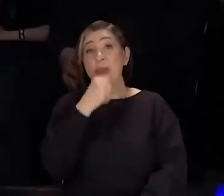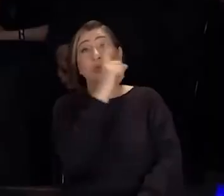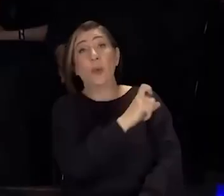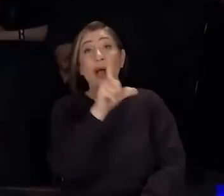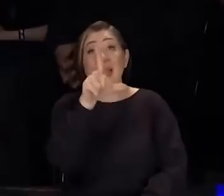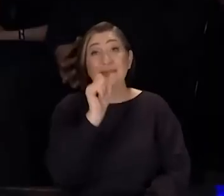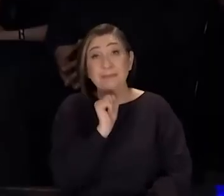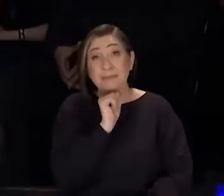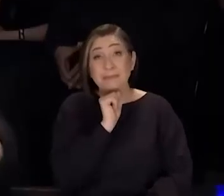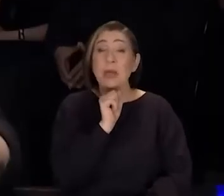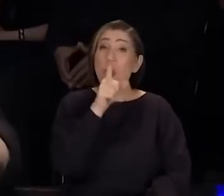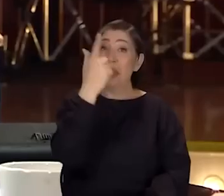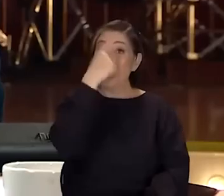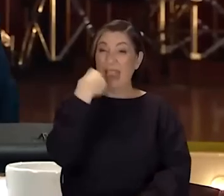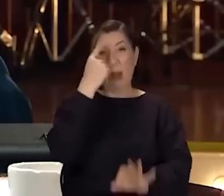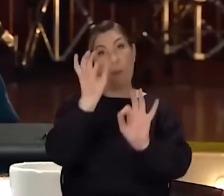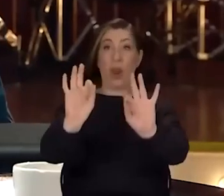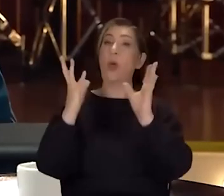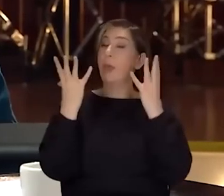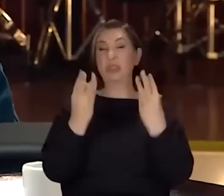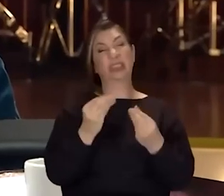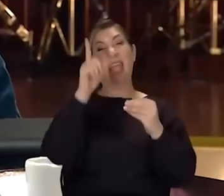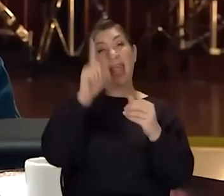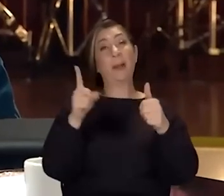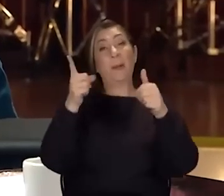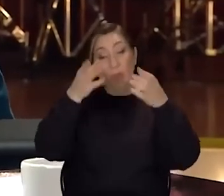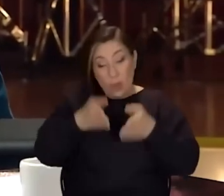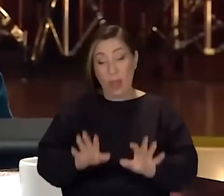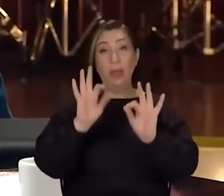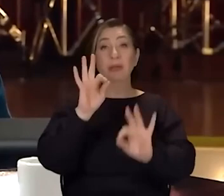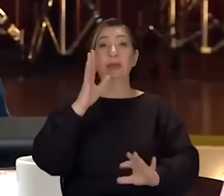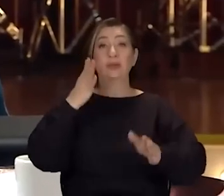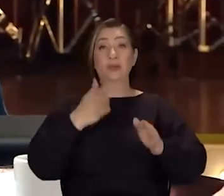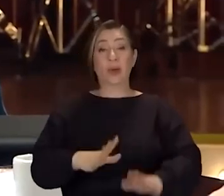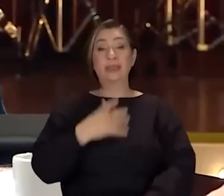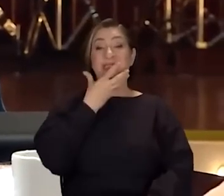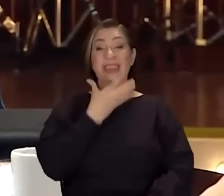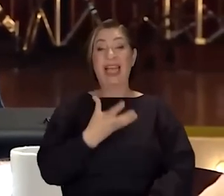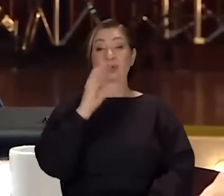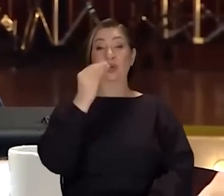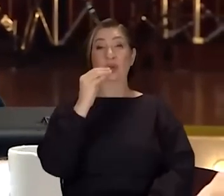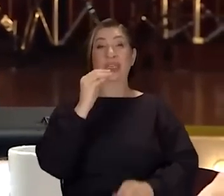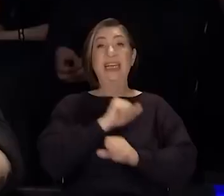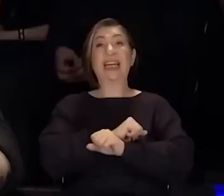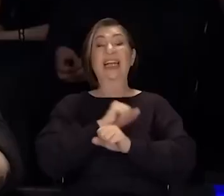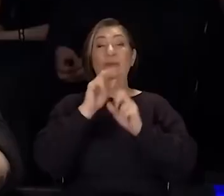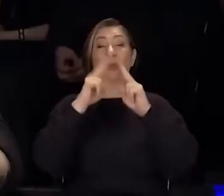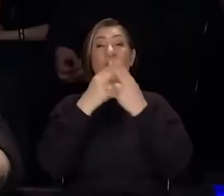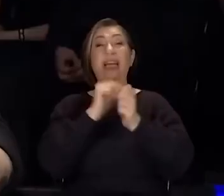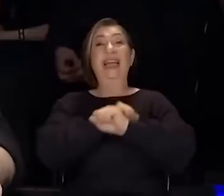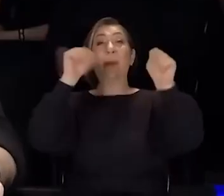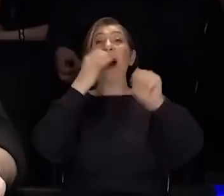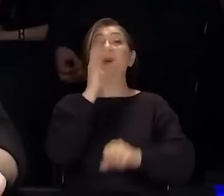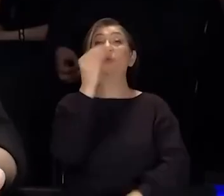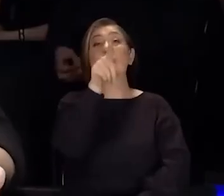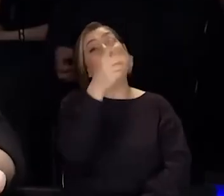sormak lazım. Yani böyle bir tip olabilirsin sen baştan itibaren. Evet. Hani doğan sakallı çocuk kıyamet habercisi sen, evet, olabilirsin. Ya,